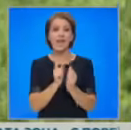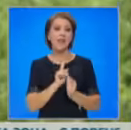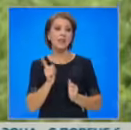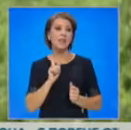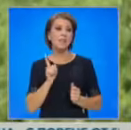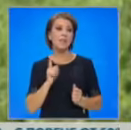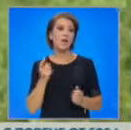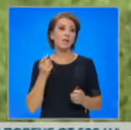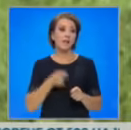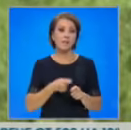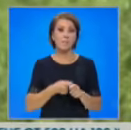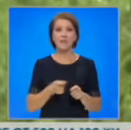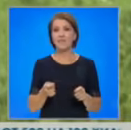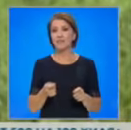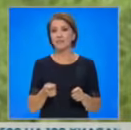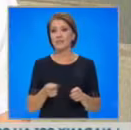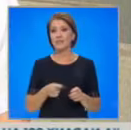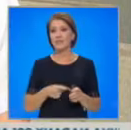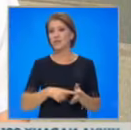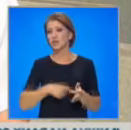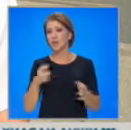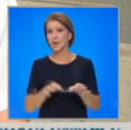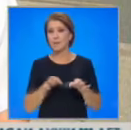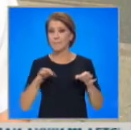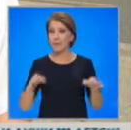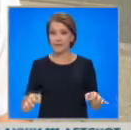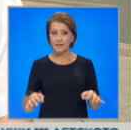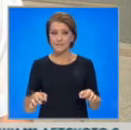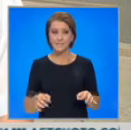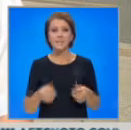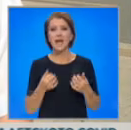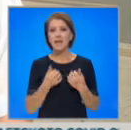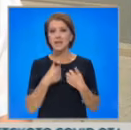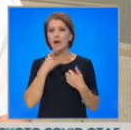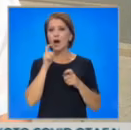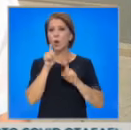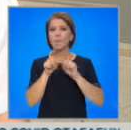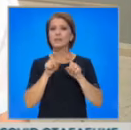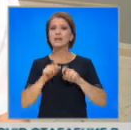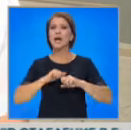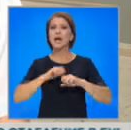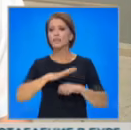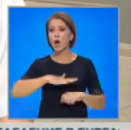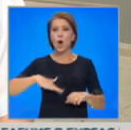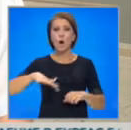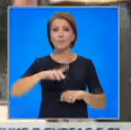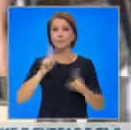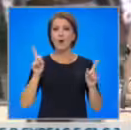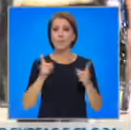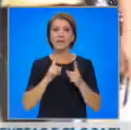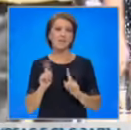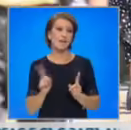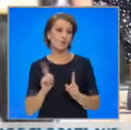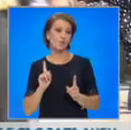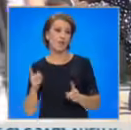взето решение на национално ниво. Ограничения на местно ниво ние коментирахме с областния управител, няма как да наложим, понеже